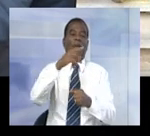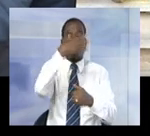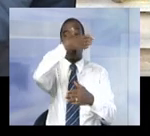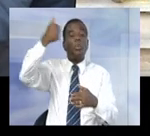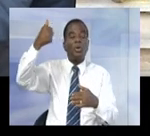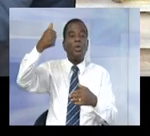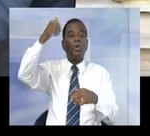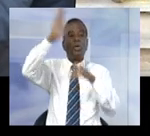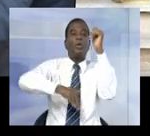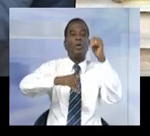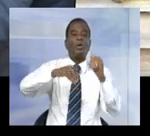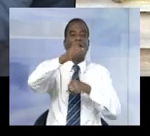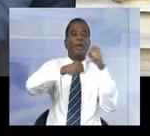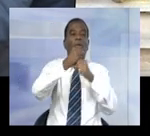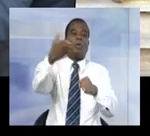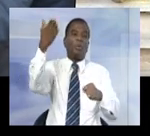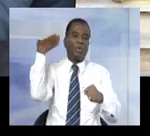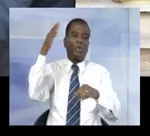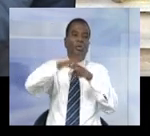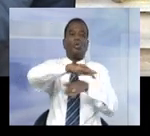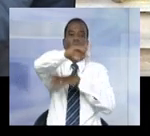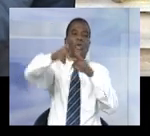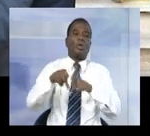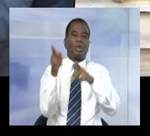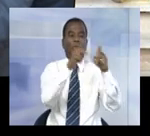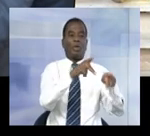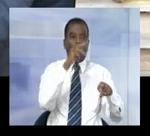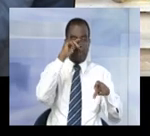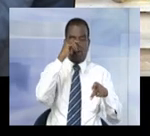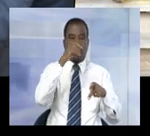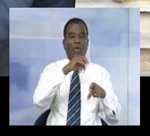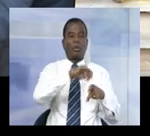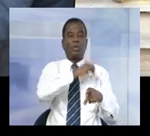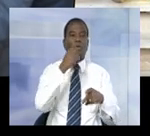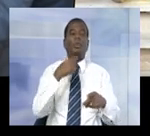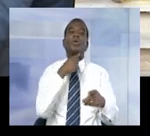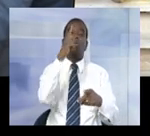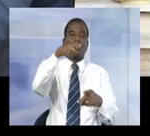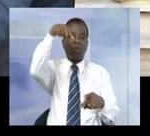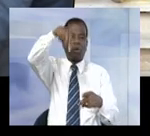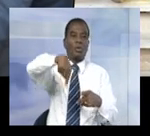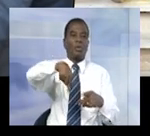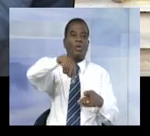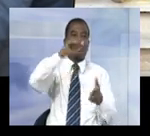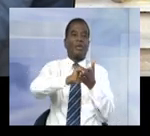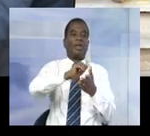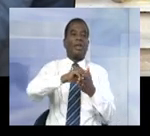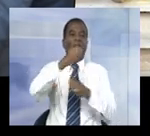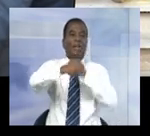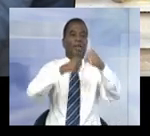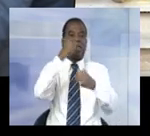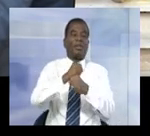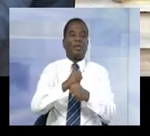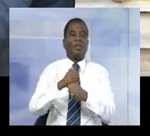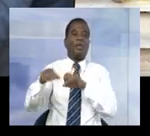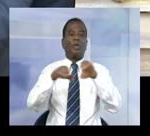que l'année 2014 sur tous les plans. Et je suis convaincu que c'est l'année de la réalisation de tous vos